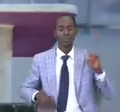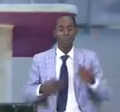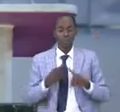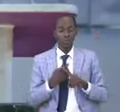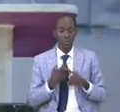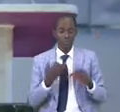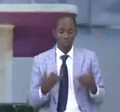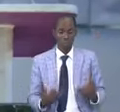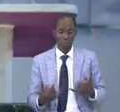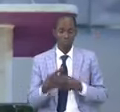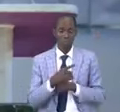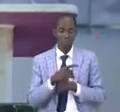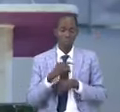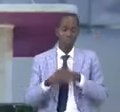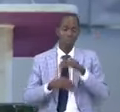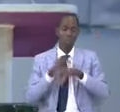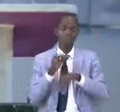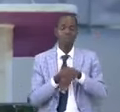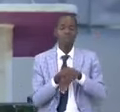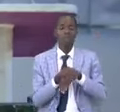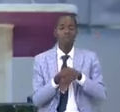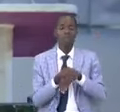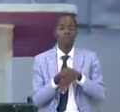et par la suite